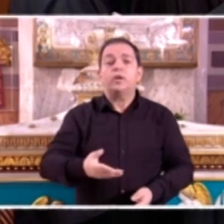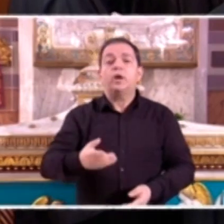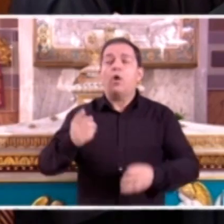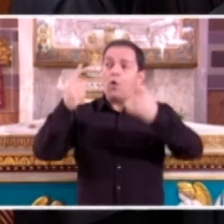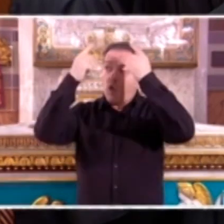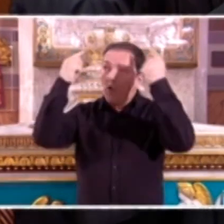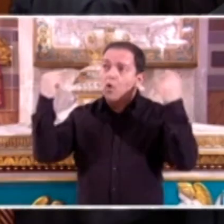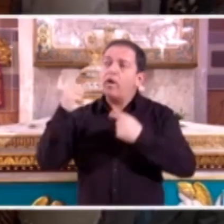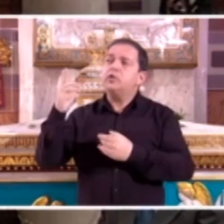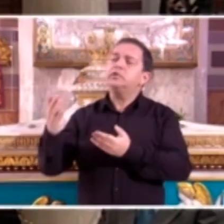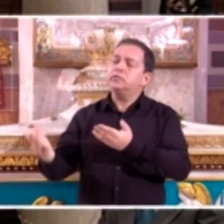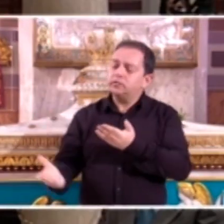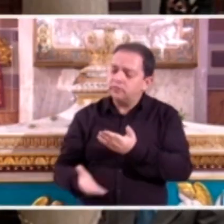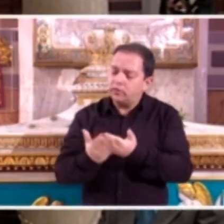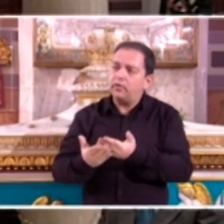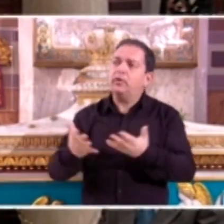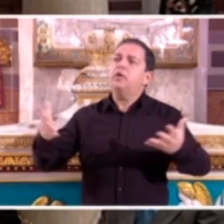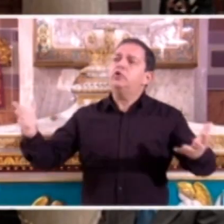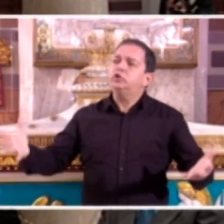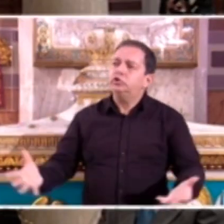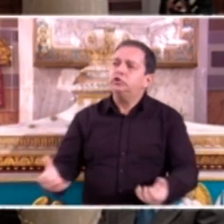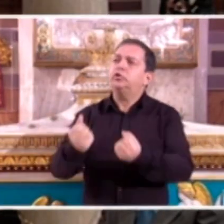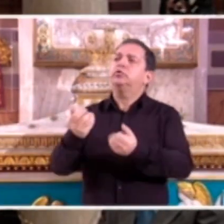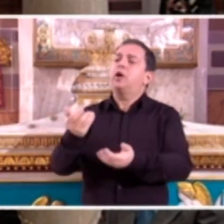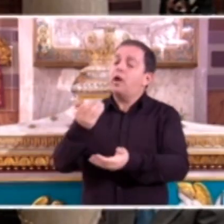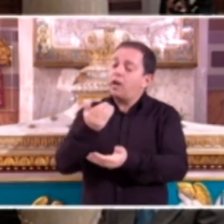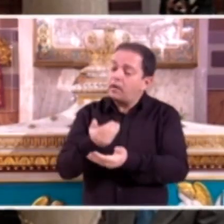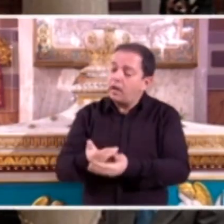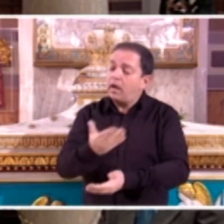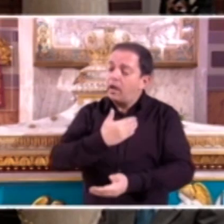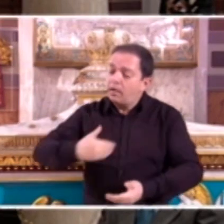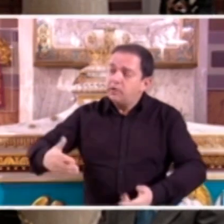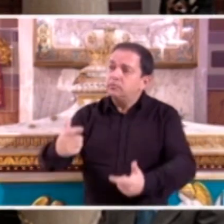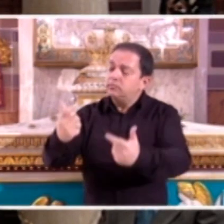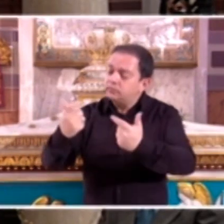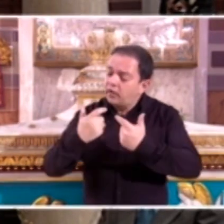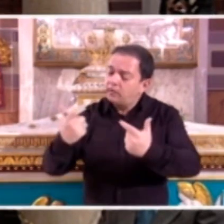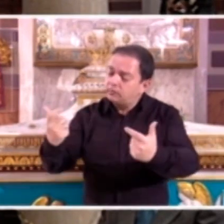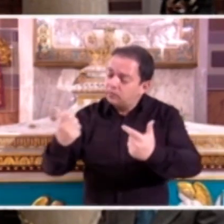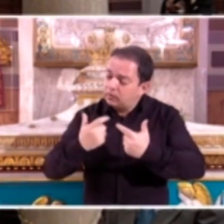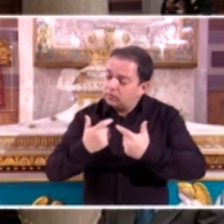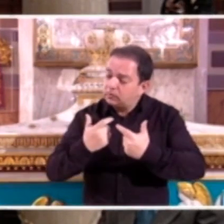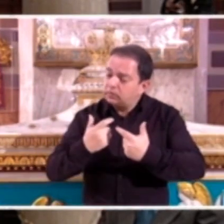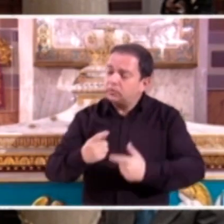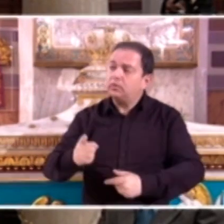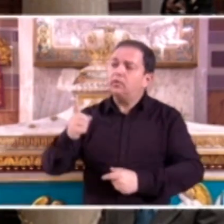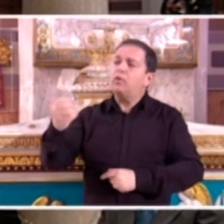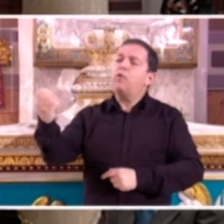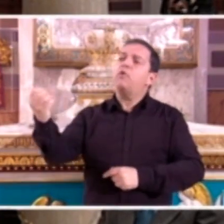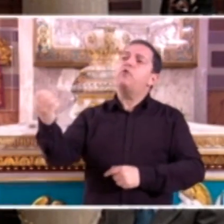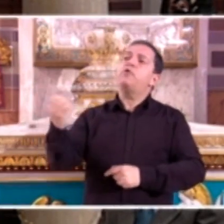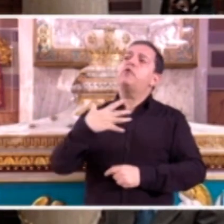ελέησον. Αντιλάβου σώσον, ελέησον και διαφθορούν. φύλαξον ημάς